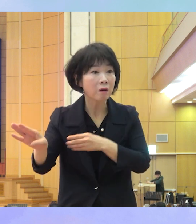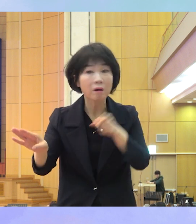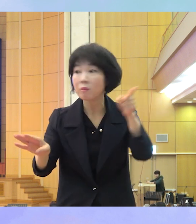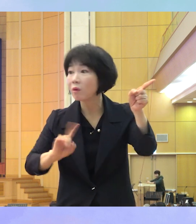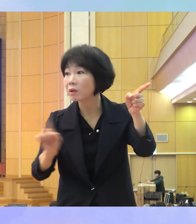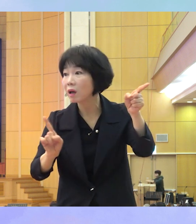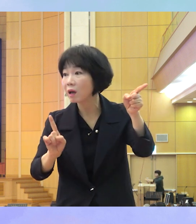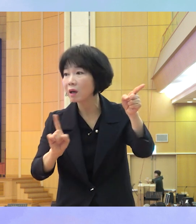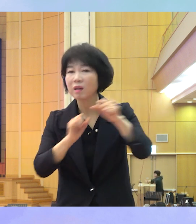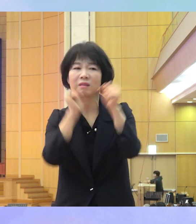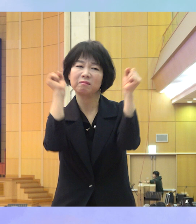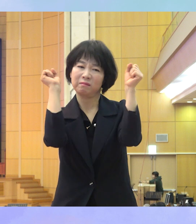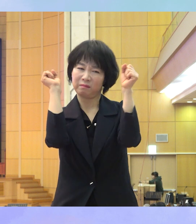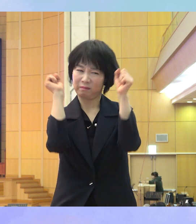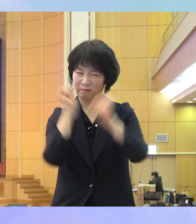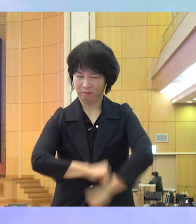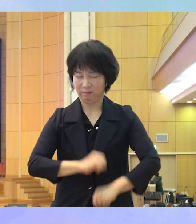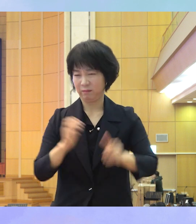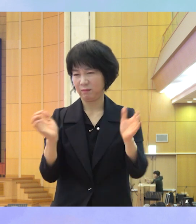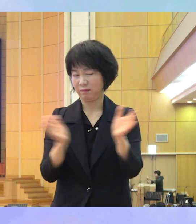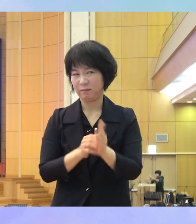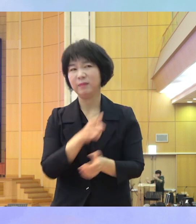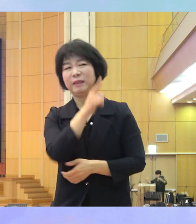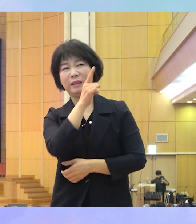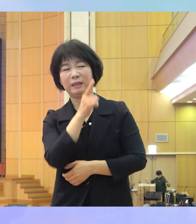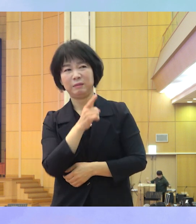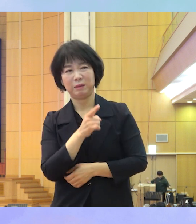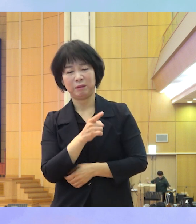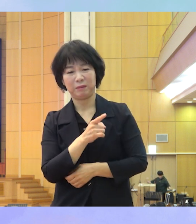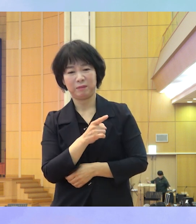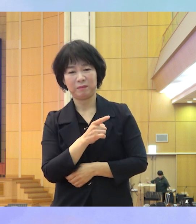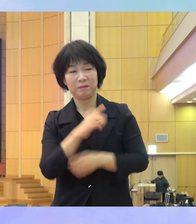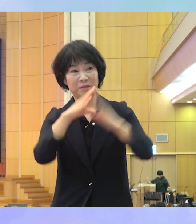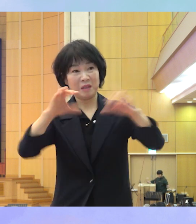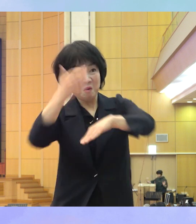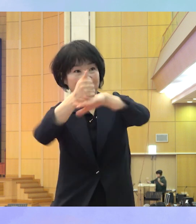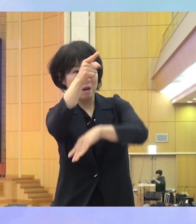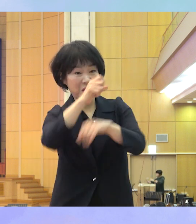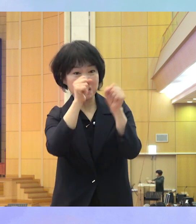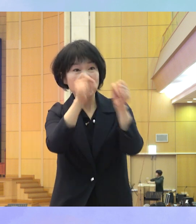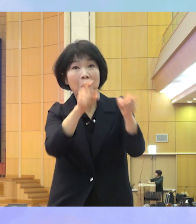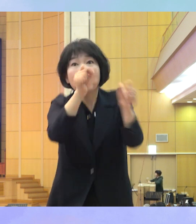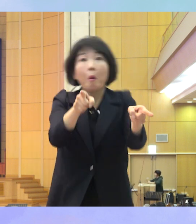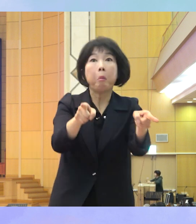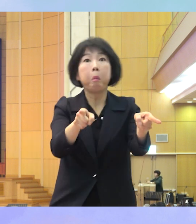망하는 겁니다. 바로 왕이 기회를 잃었으므로 바로 망했습니다.